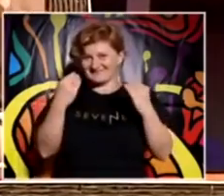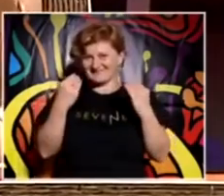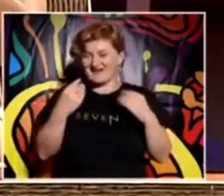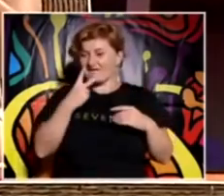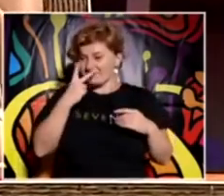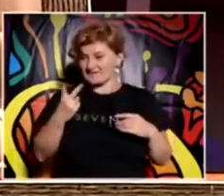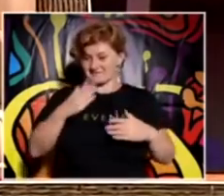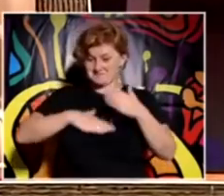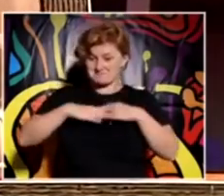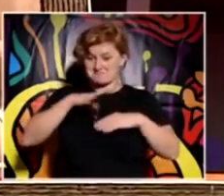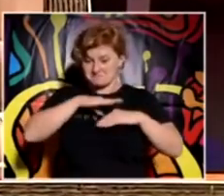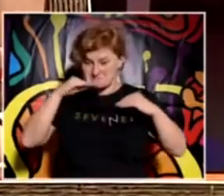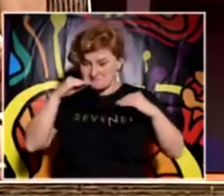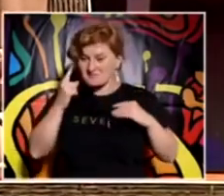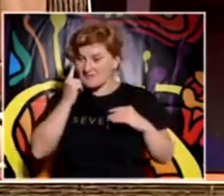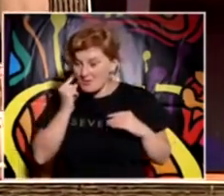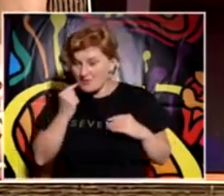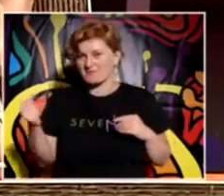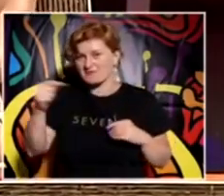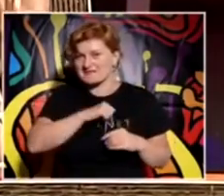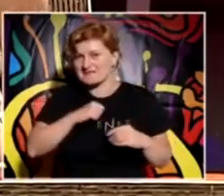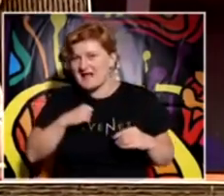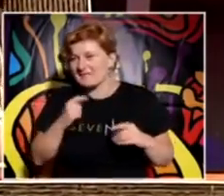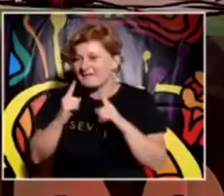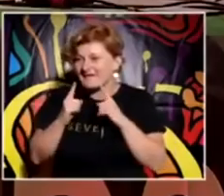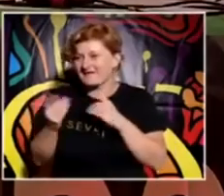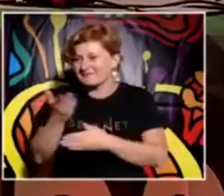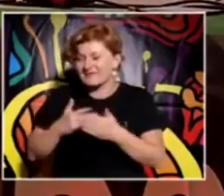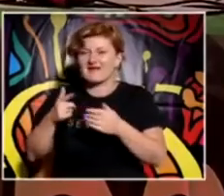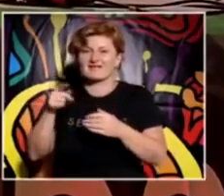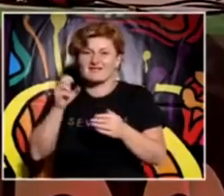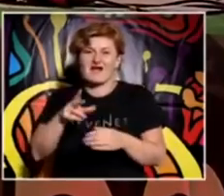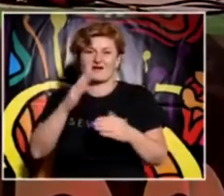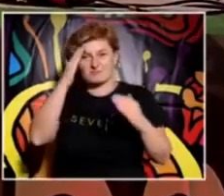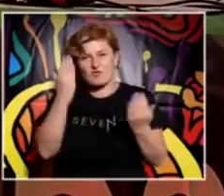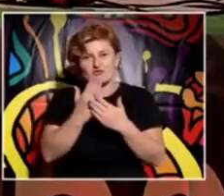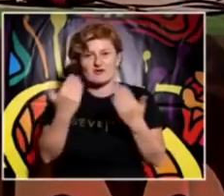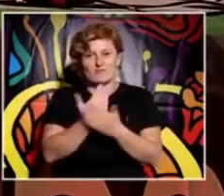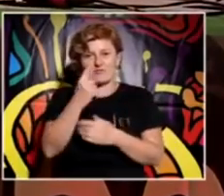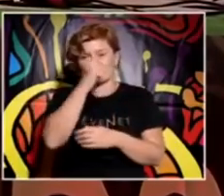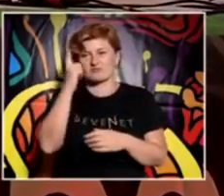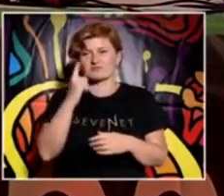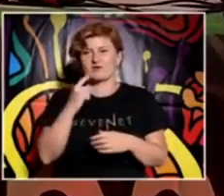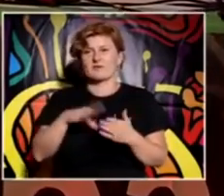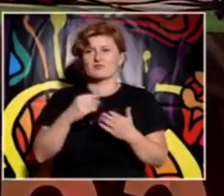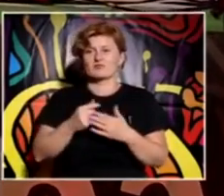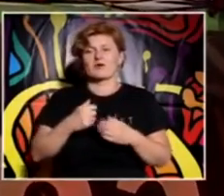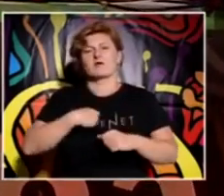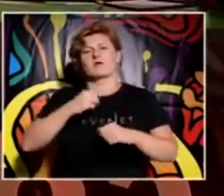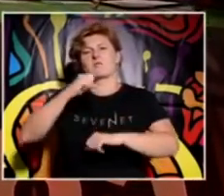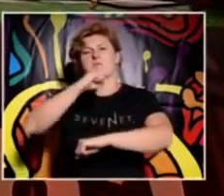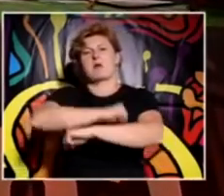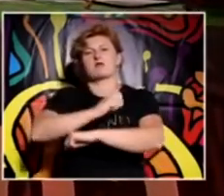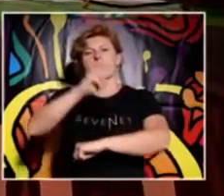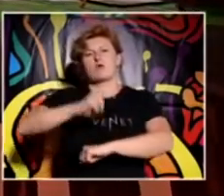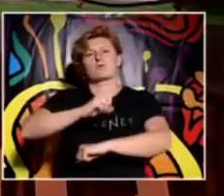nam smakuje, sami podchodzą, zagadują i tak często poznajemy nowych ludzi. To jest tak, siedzimy sobie wieczorem na balkonie w hotelu i